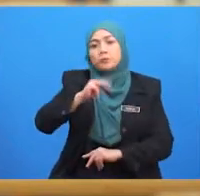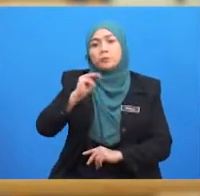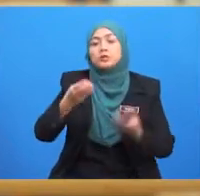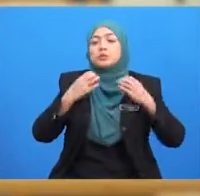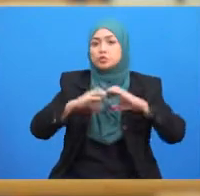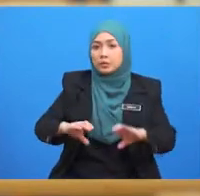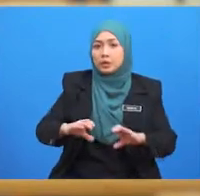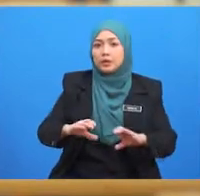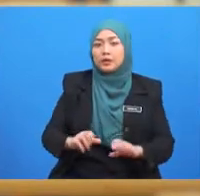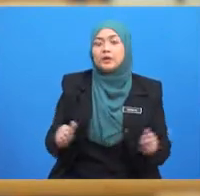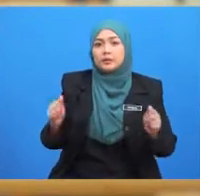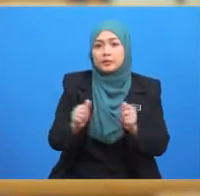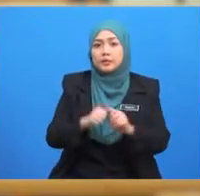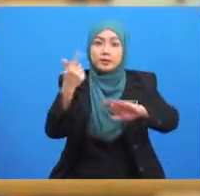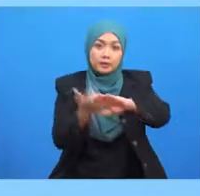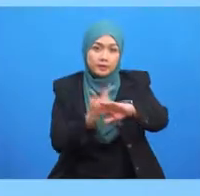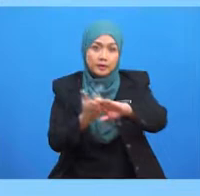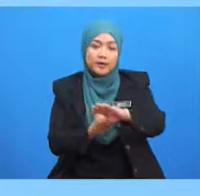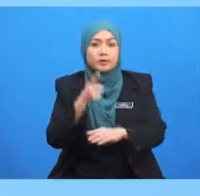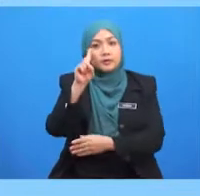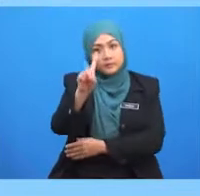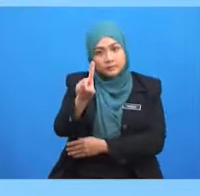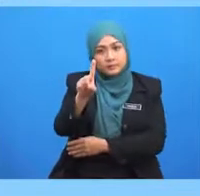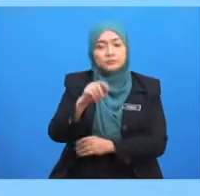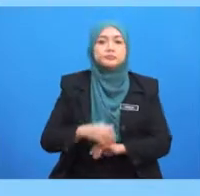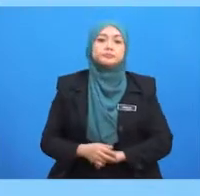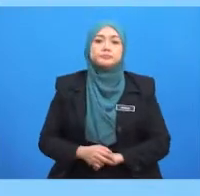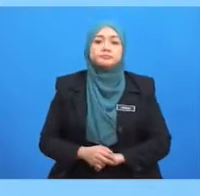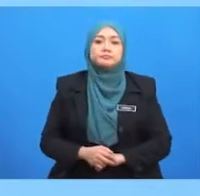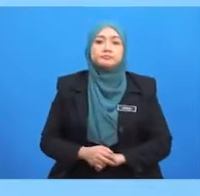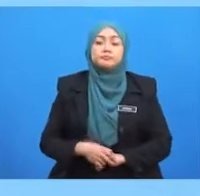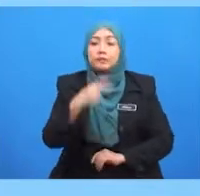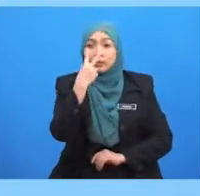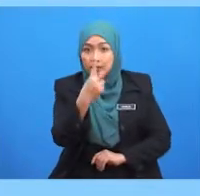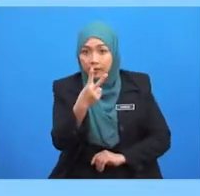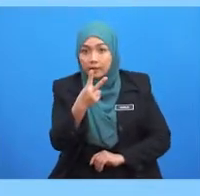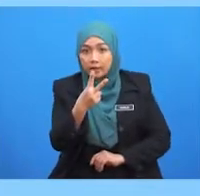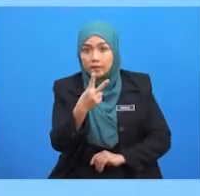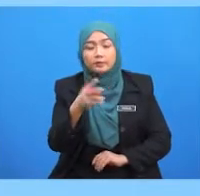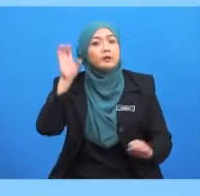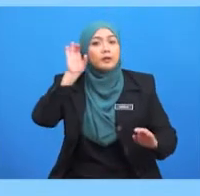dengan latihan pertama sinedi high dipapar